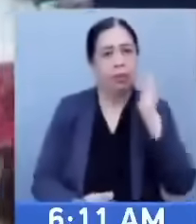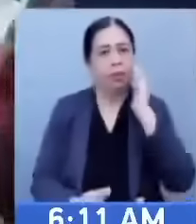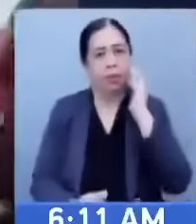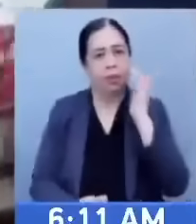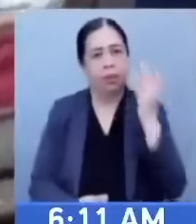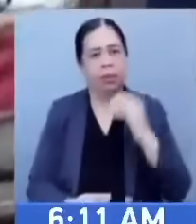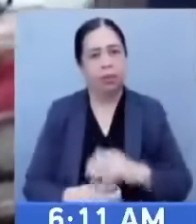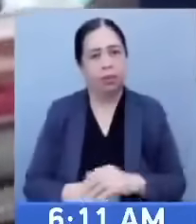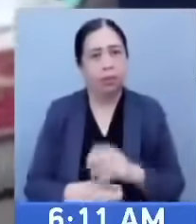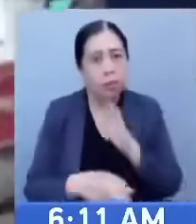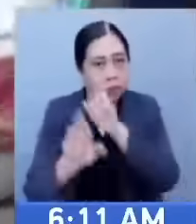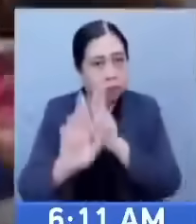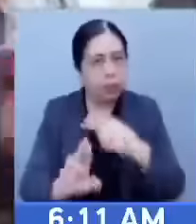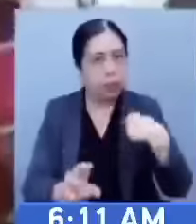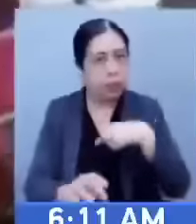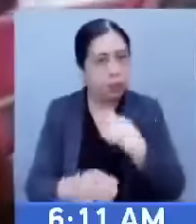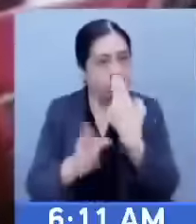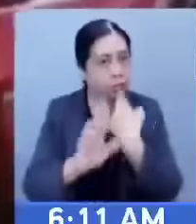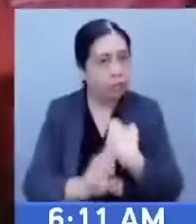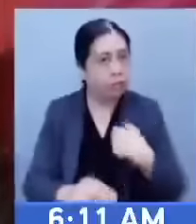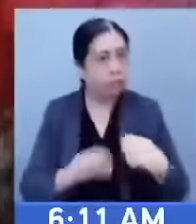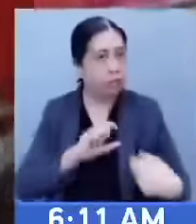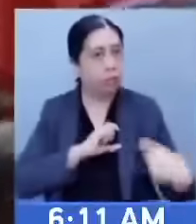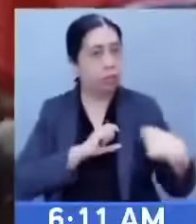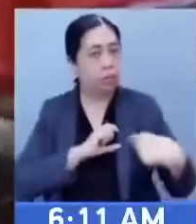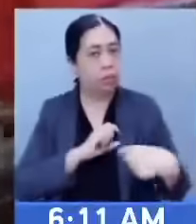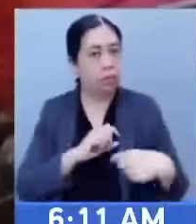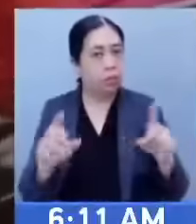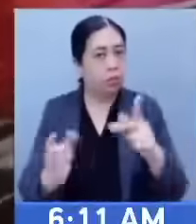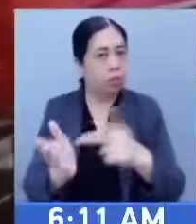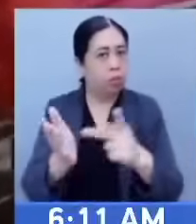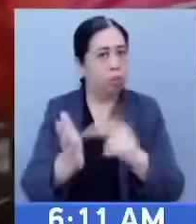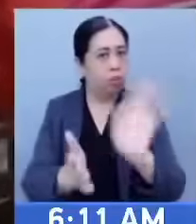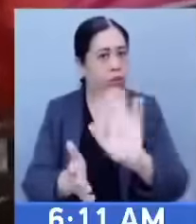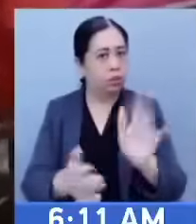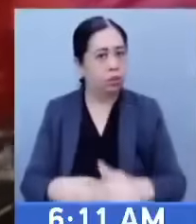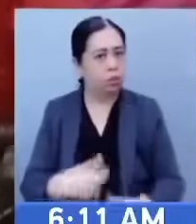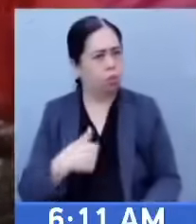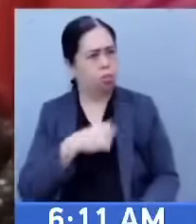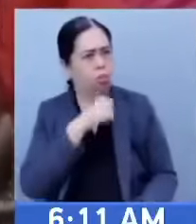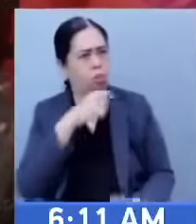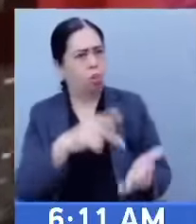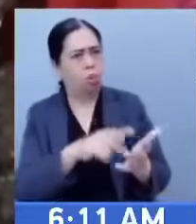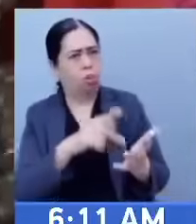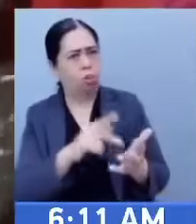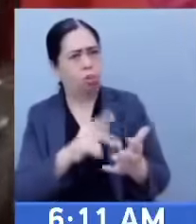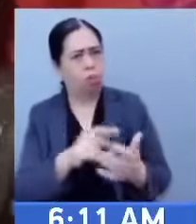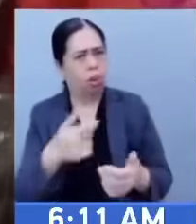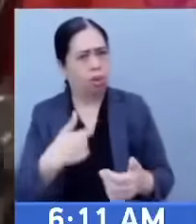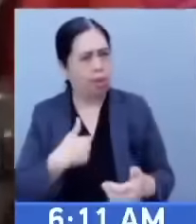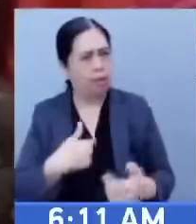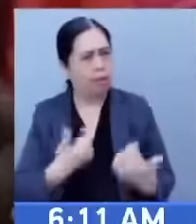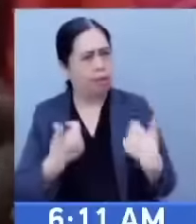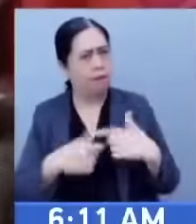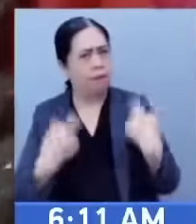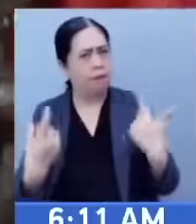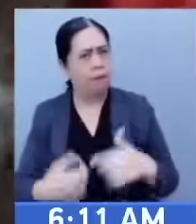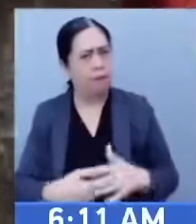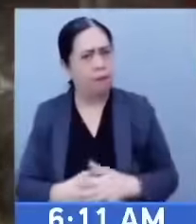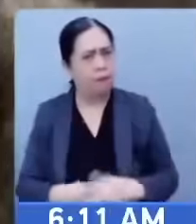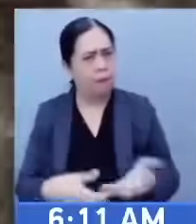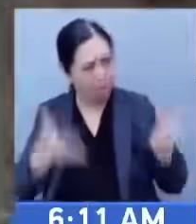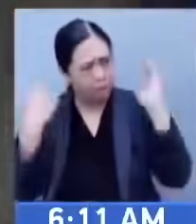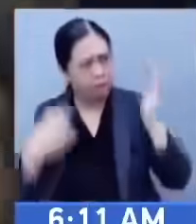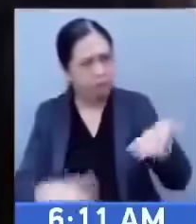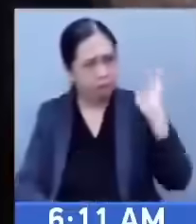Respetuhin mo kami. Huwag kang makulit dyan. Hindi ako makulit. Pagliliyo ako. Umakapatay kayo sa akin.